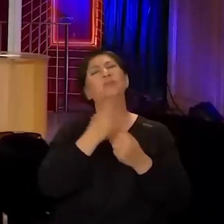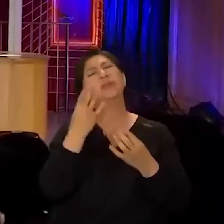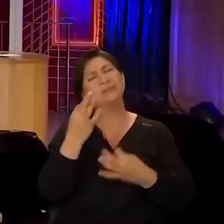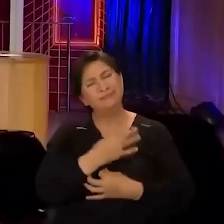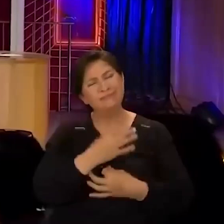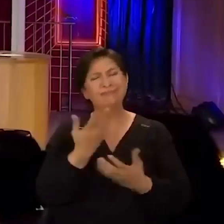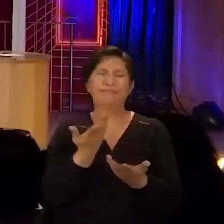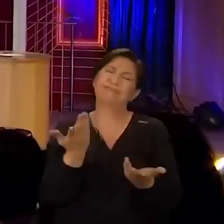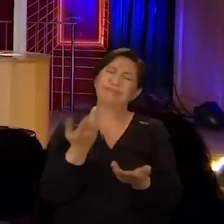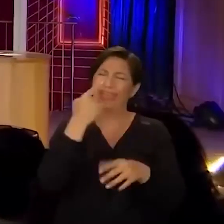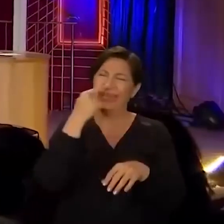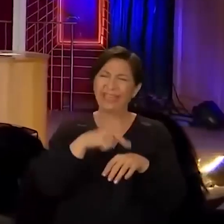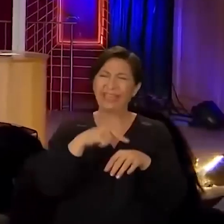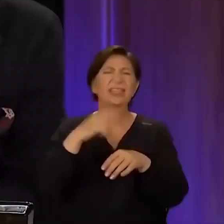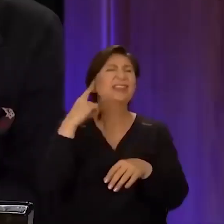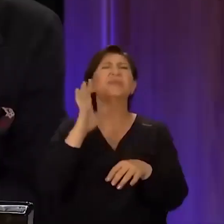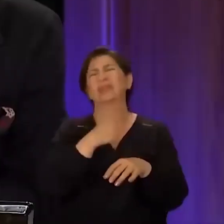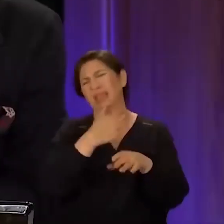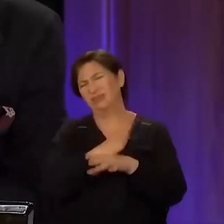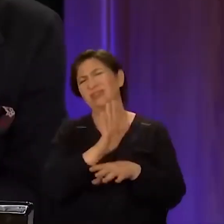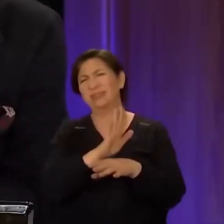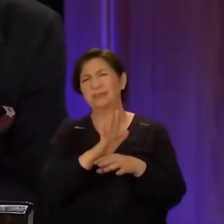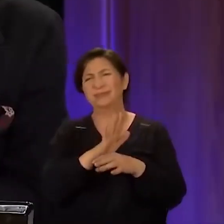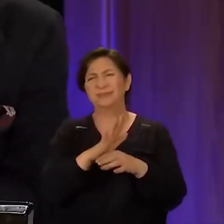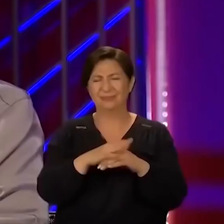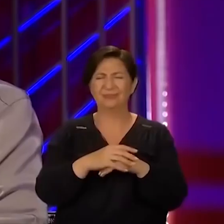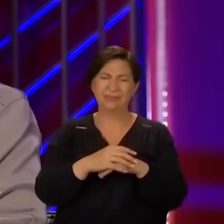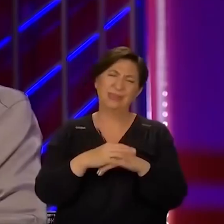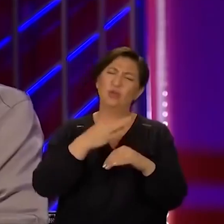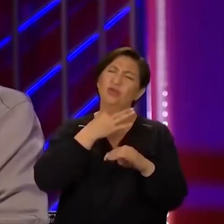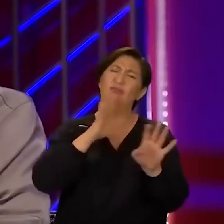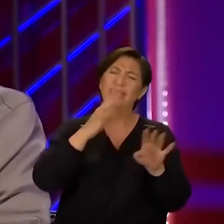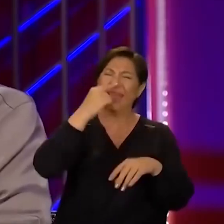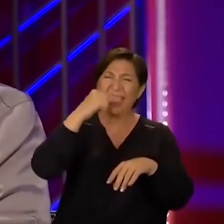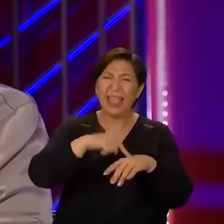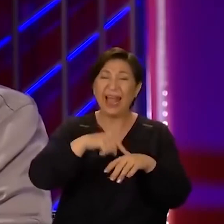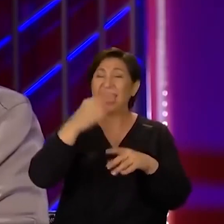bir adamdı bunu inanarak dinlemeyenlere yani yani